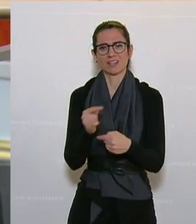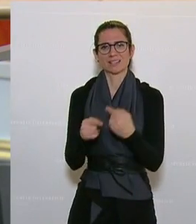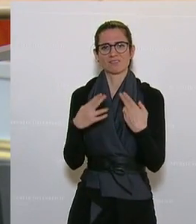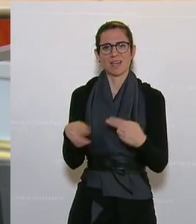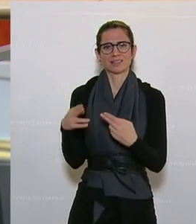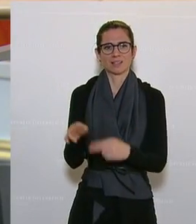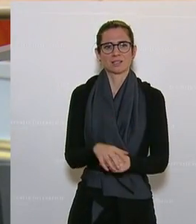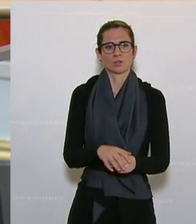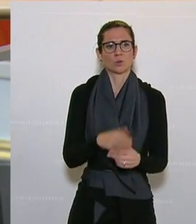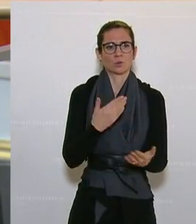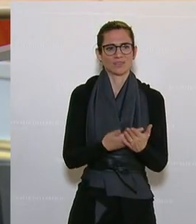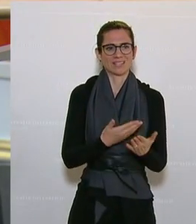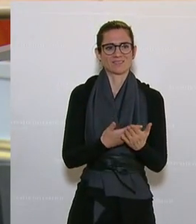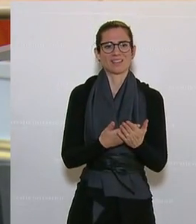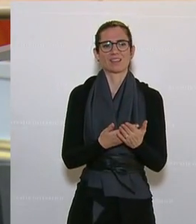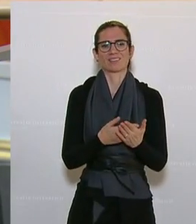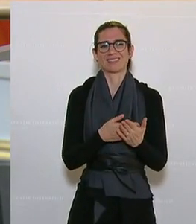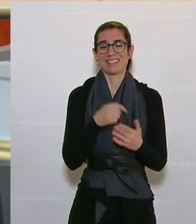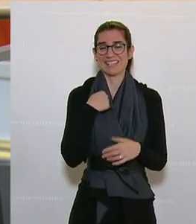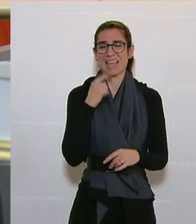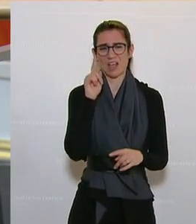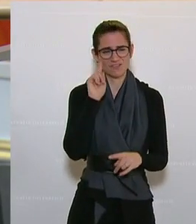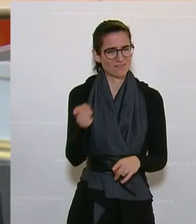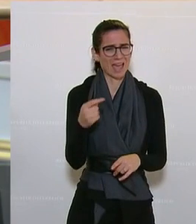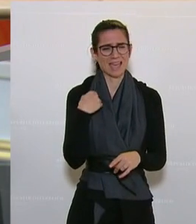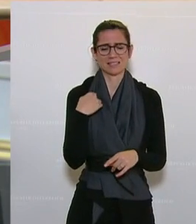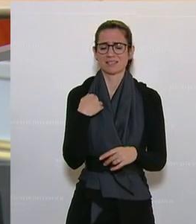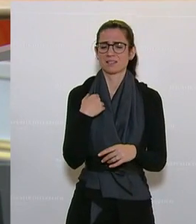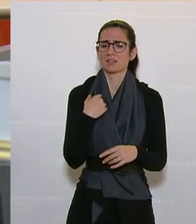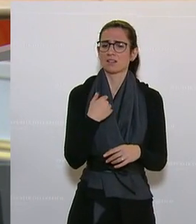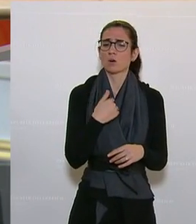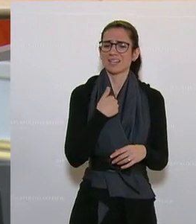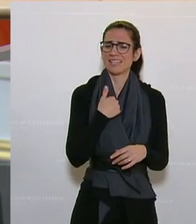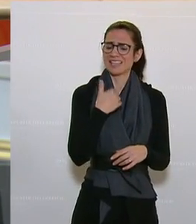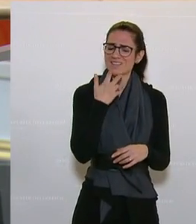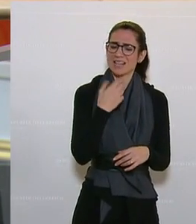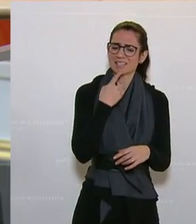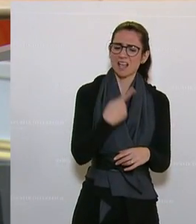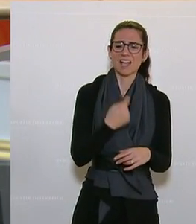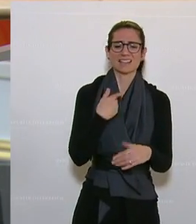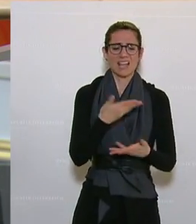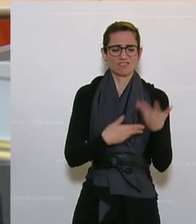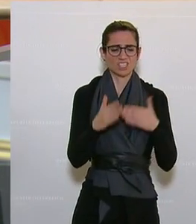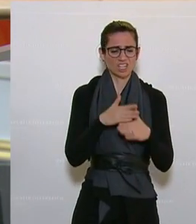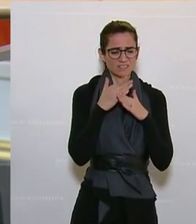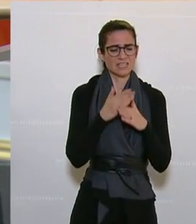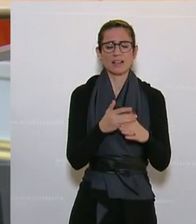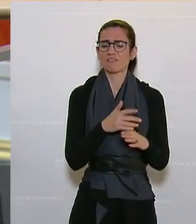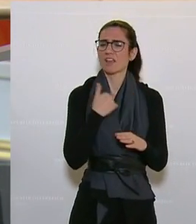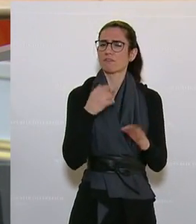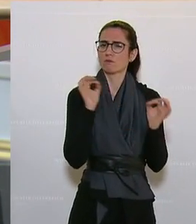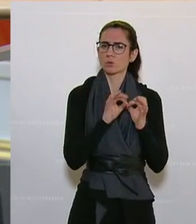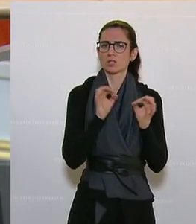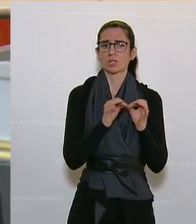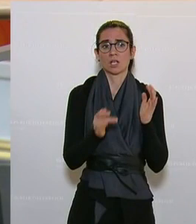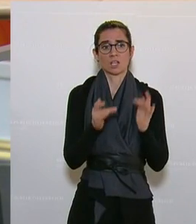Die werden aber korrigiert. Und insofern weiß ich das entschieden zurück, dass diese Wirtschaftshilfen nicht funktionieren oder nicht ankommen. Man kann